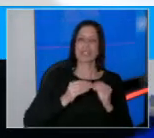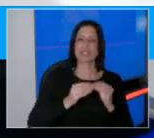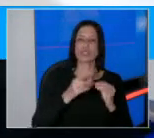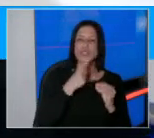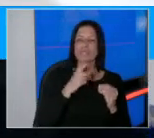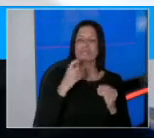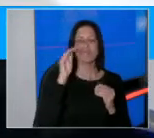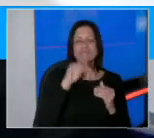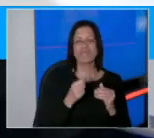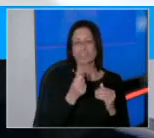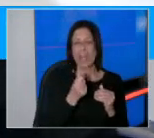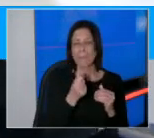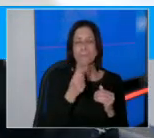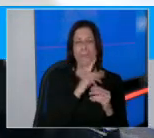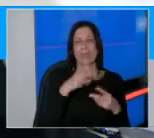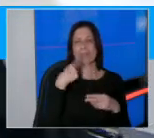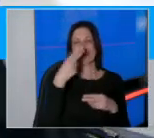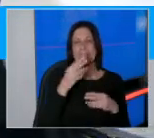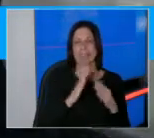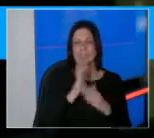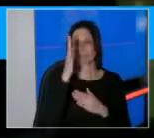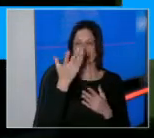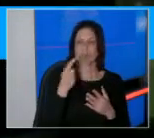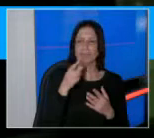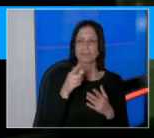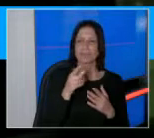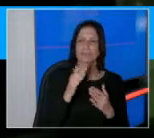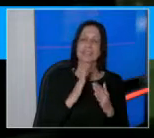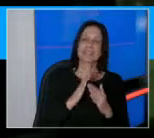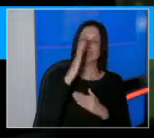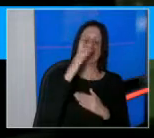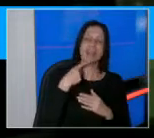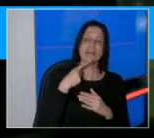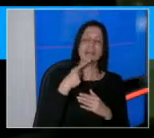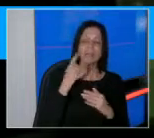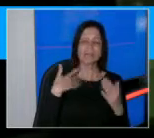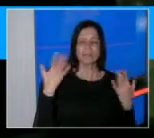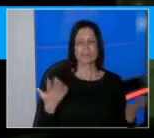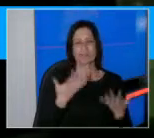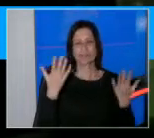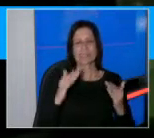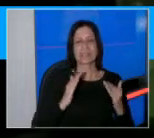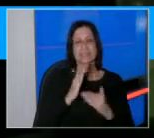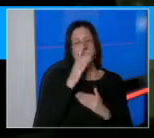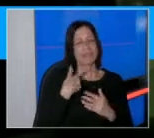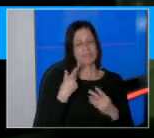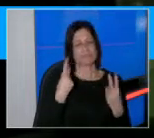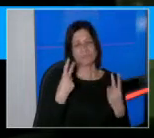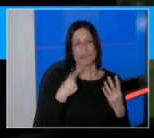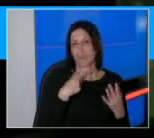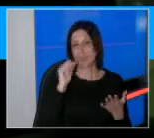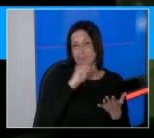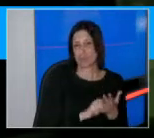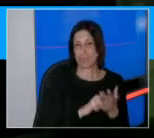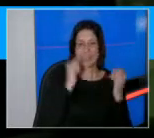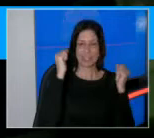צמיחה. תשמע, מנופי צמיחה זה משהו שהוא must גם בקיצוץ. למה? כי אם אתה לא משקיע